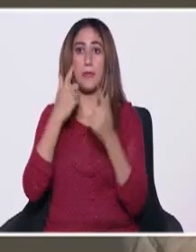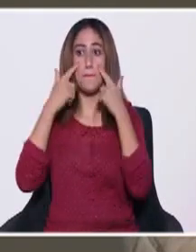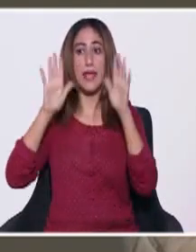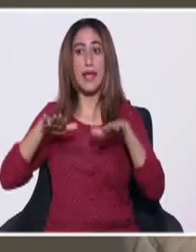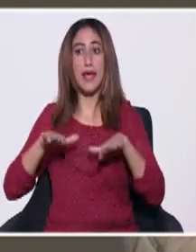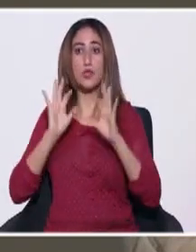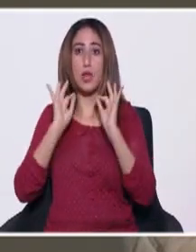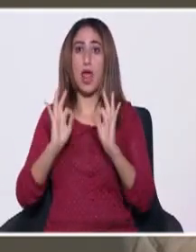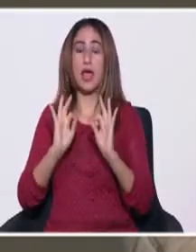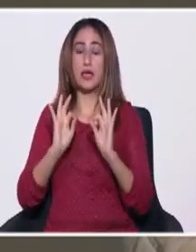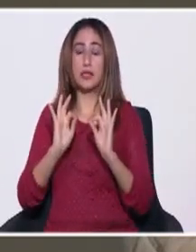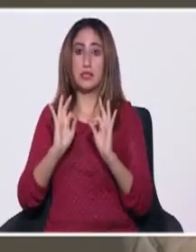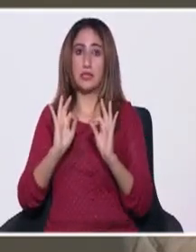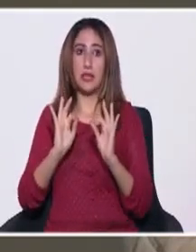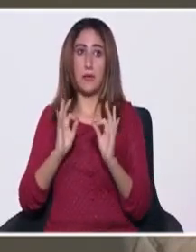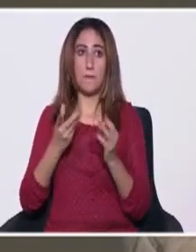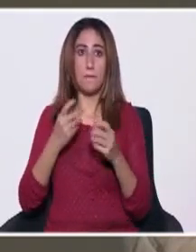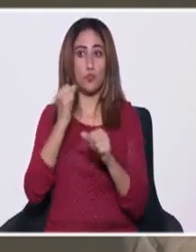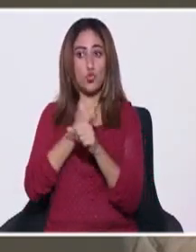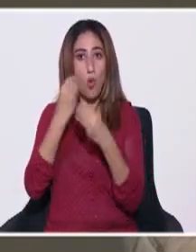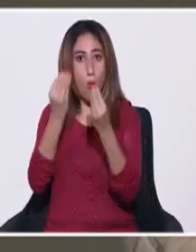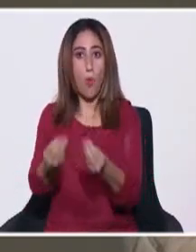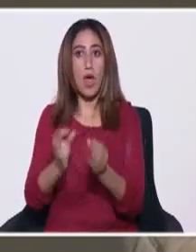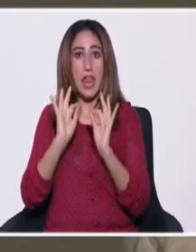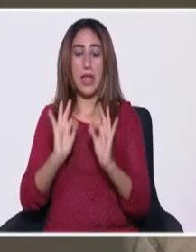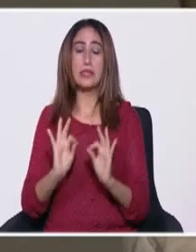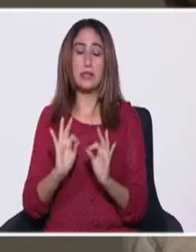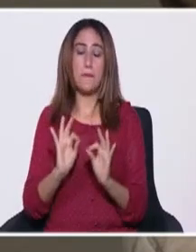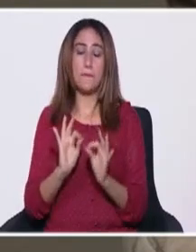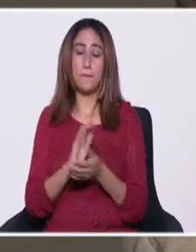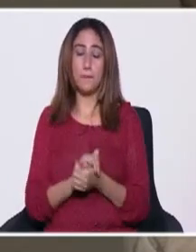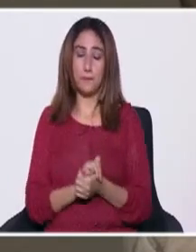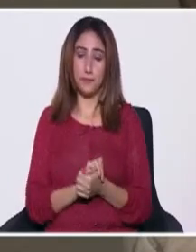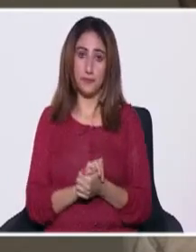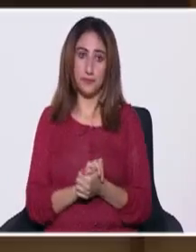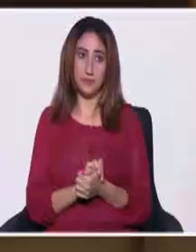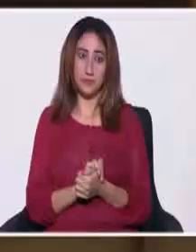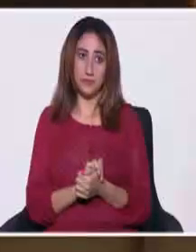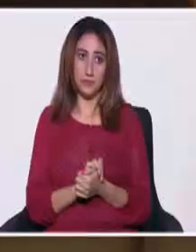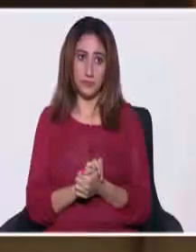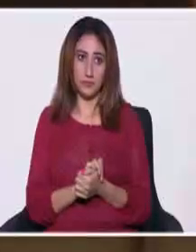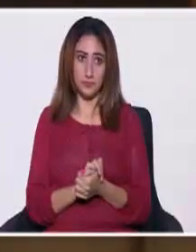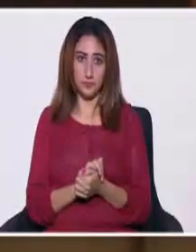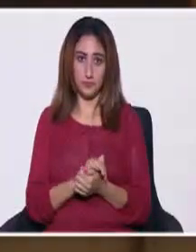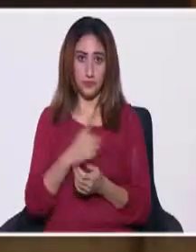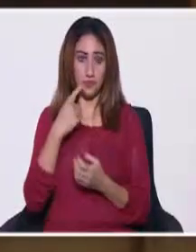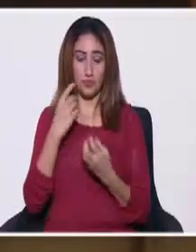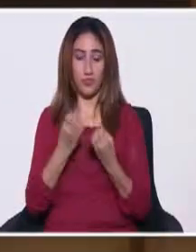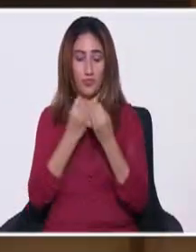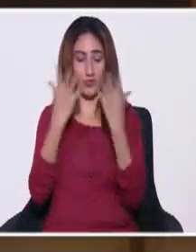انه يعني في الوظائف وفي الاماكن. يعني صحيح. دكتور رباب يعني مشرفانا